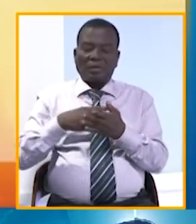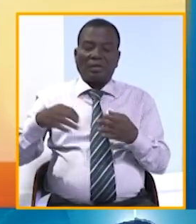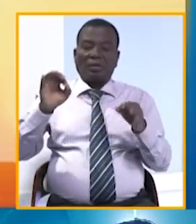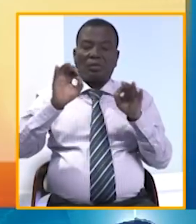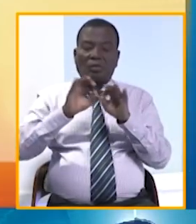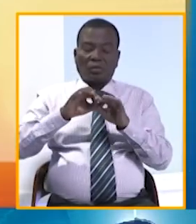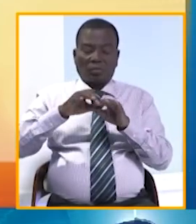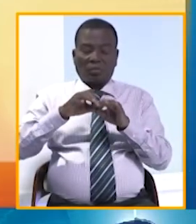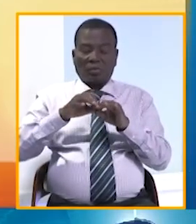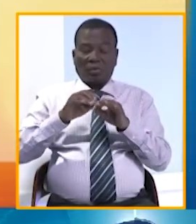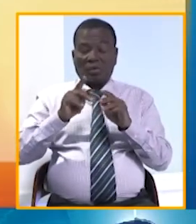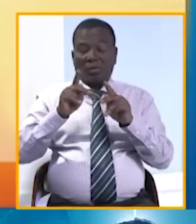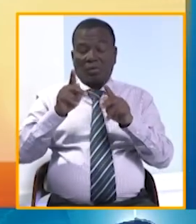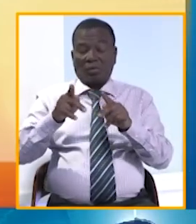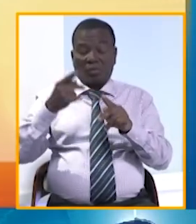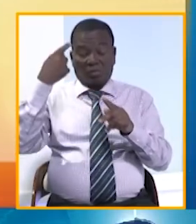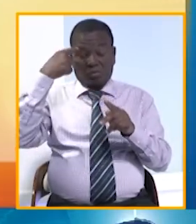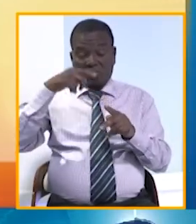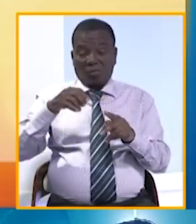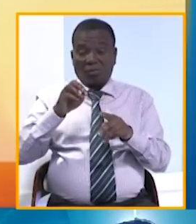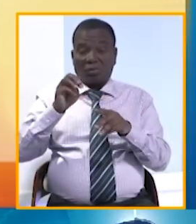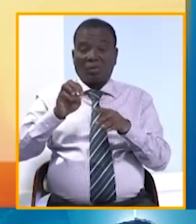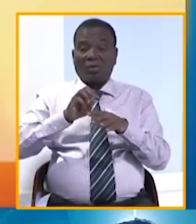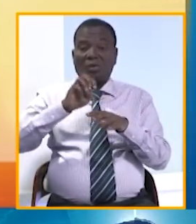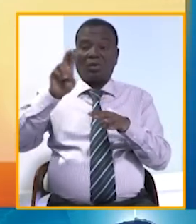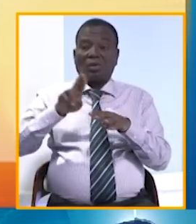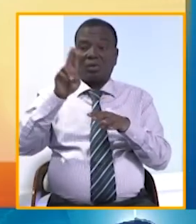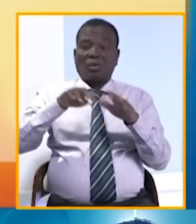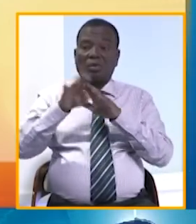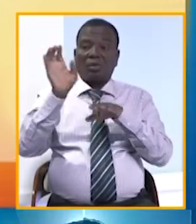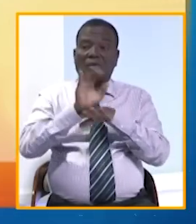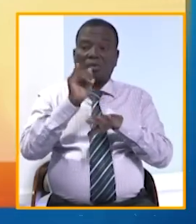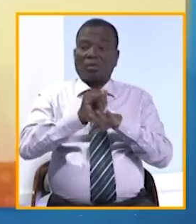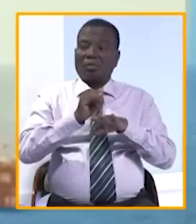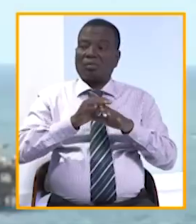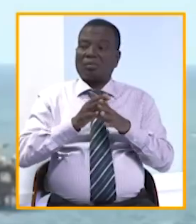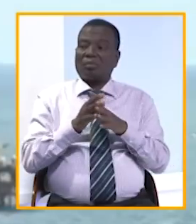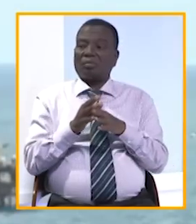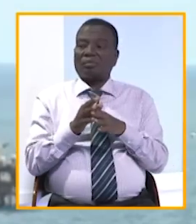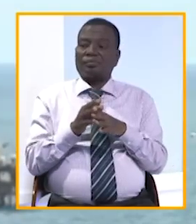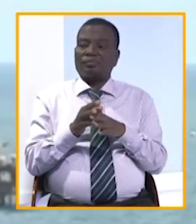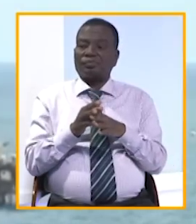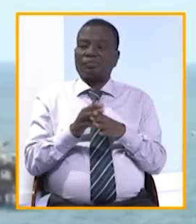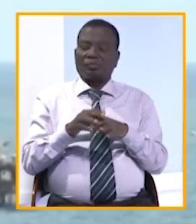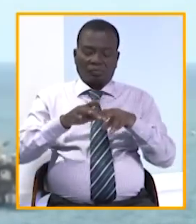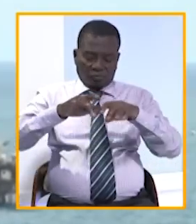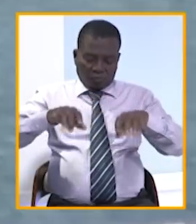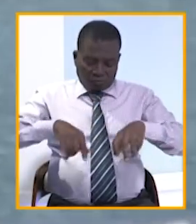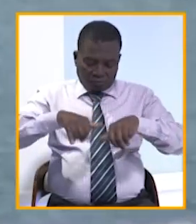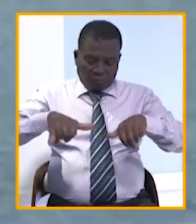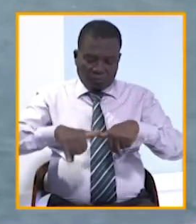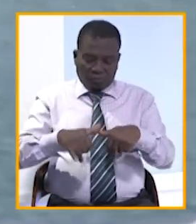ENI, opportunité pour l'employabilité en Côte d'Ivoire. Kader Sogodogo nous en parle. La recherche